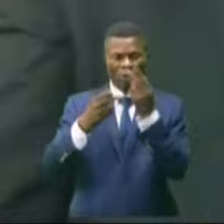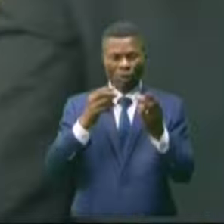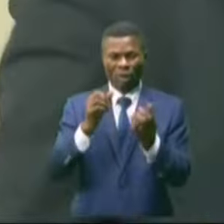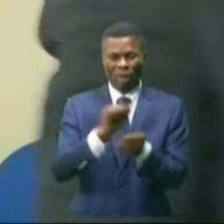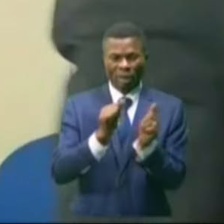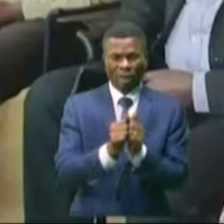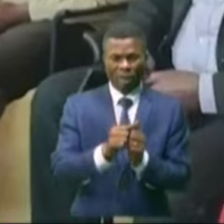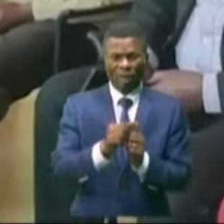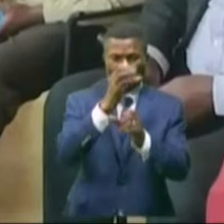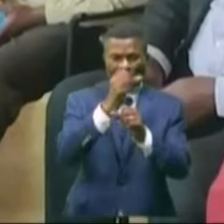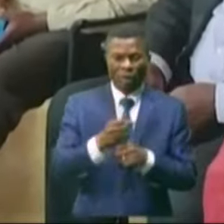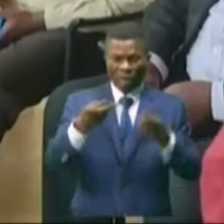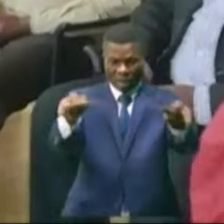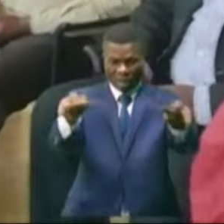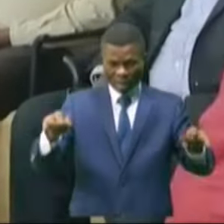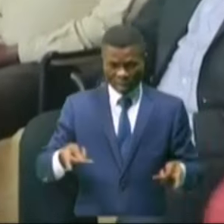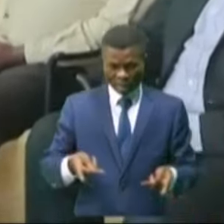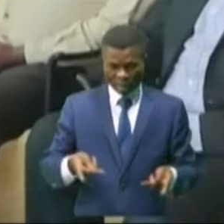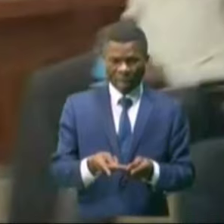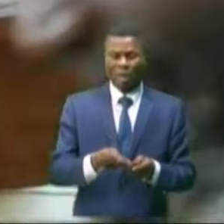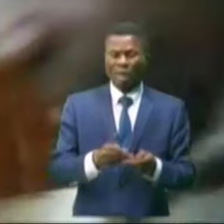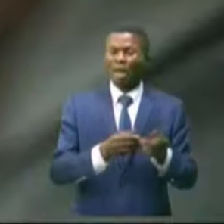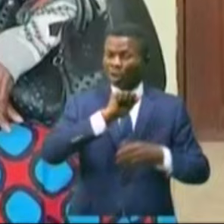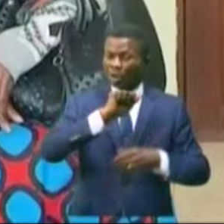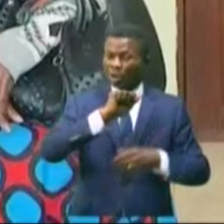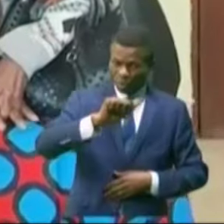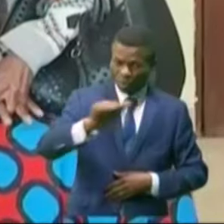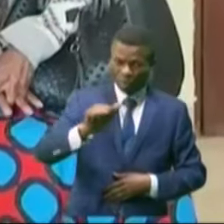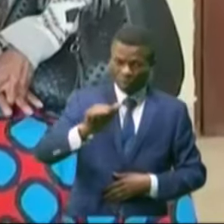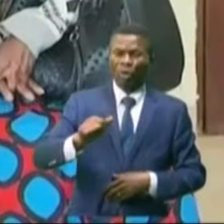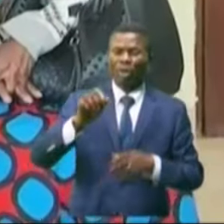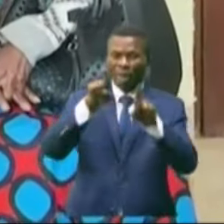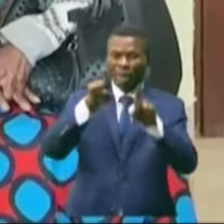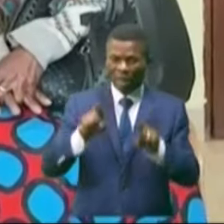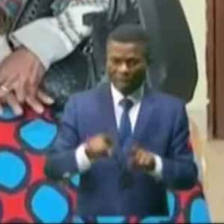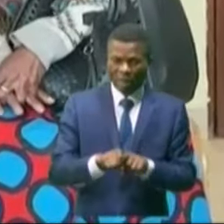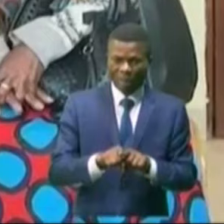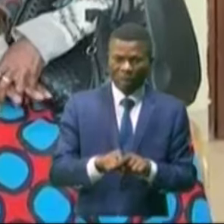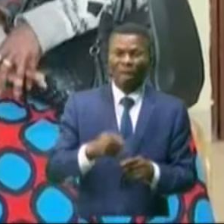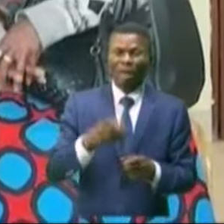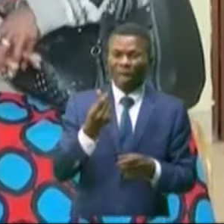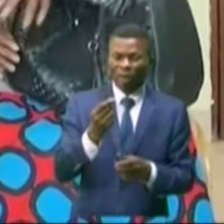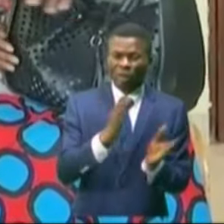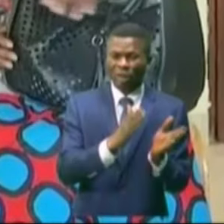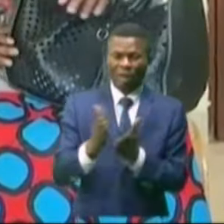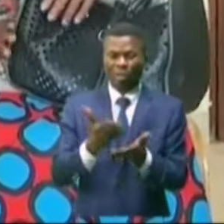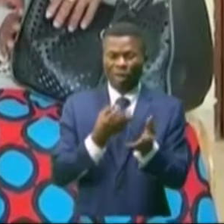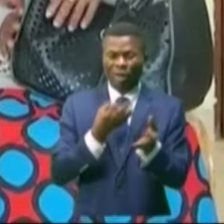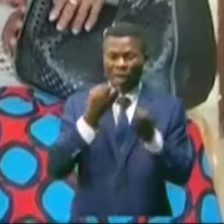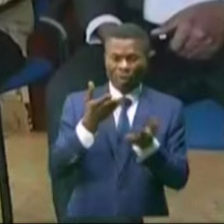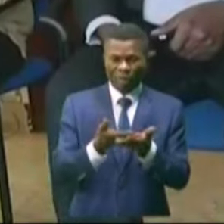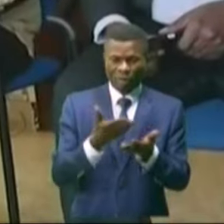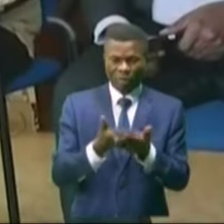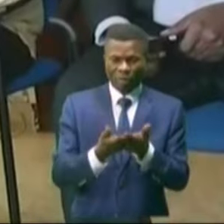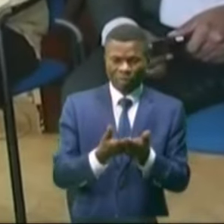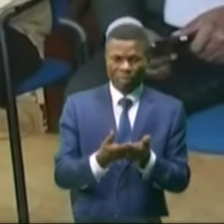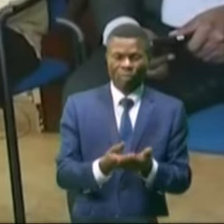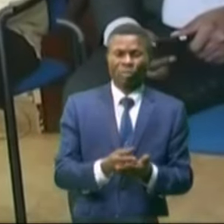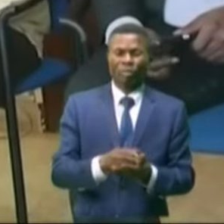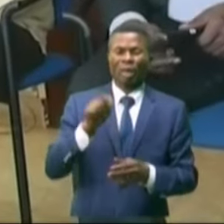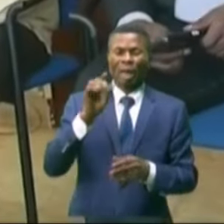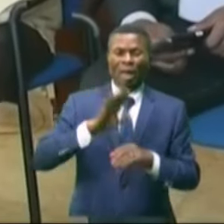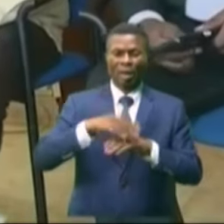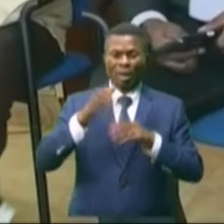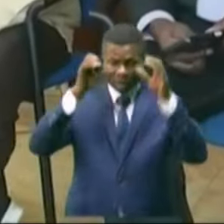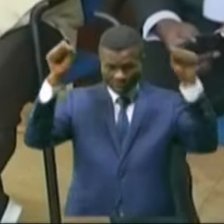décrocher une concession propre à ces médias publics à Boutembo étaient à toile de fond, comme nous l'explique ici Célestin Seboumana, président